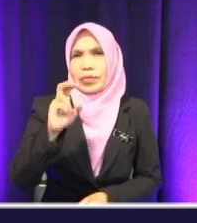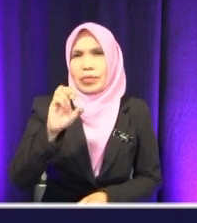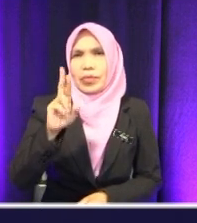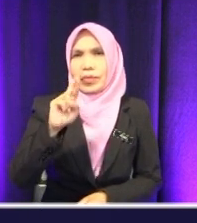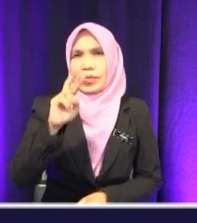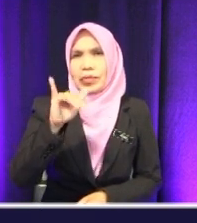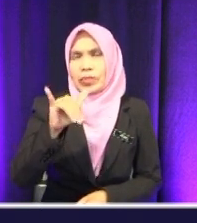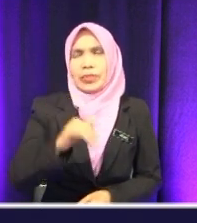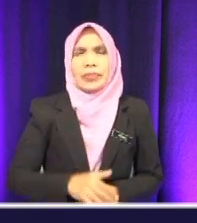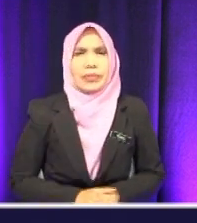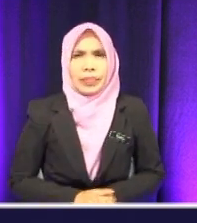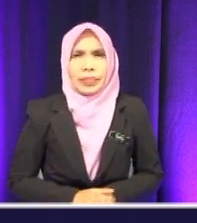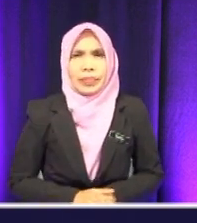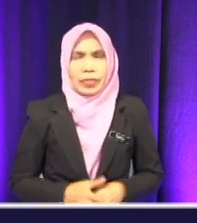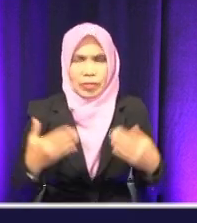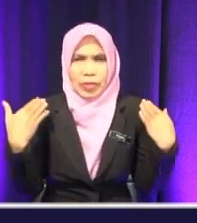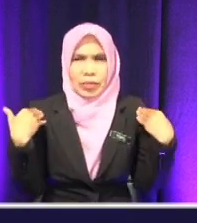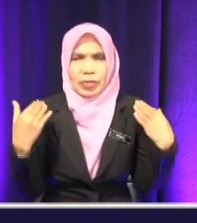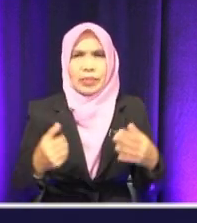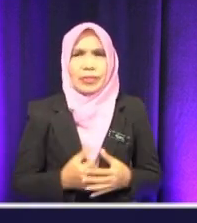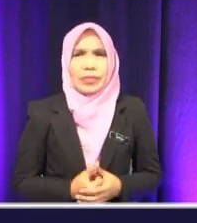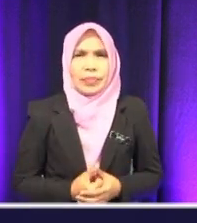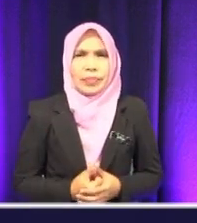dalam Microsoft excess ya